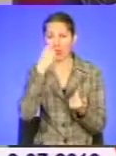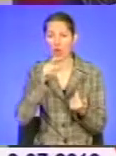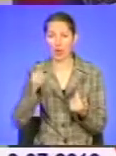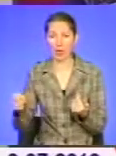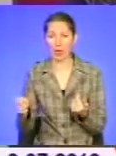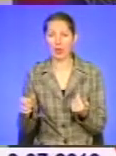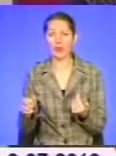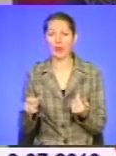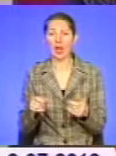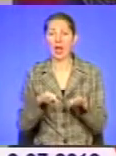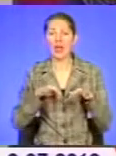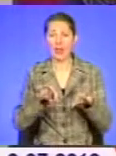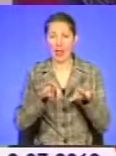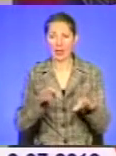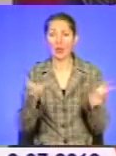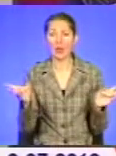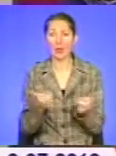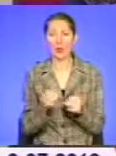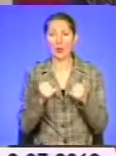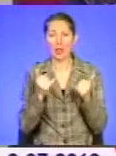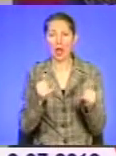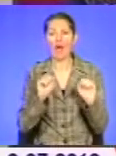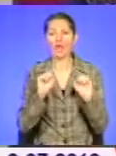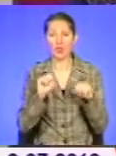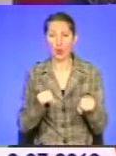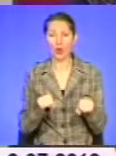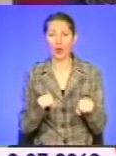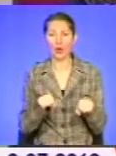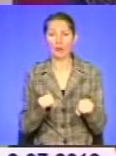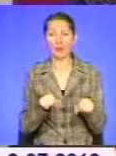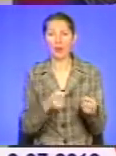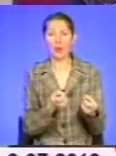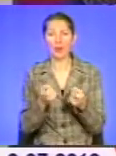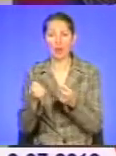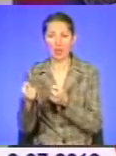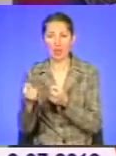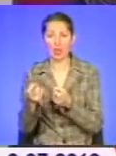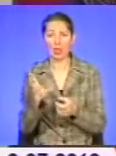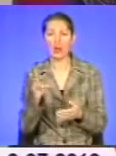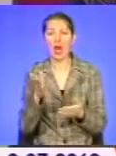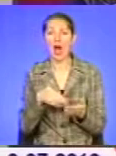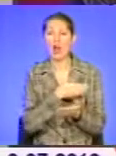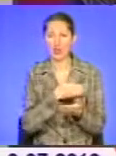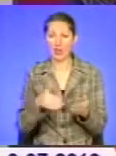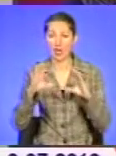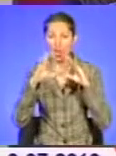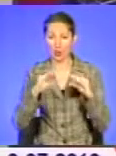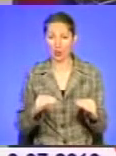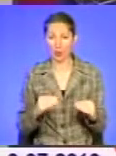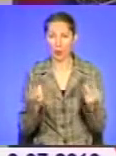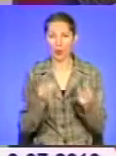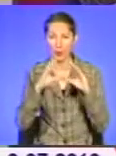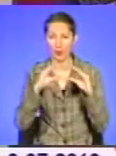техники, необходимое для возможного привлечения на ликвидацию чрезвычайных ситуаций,